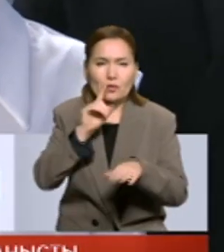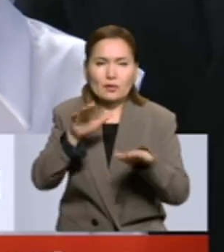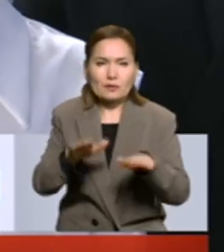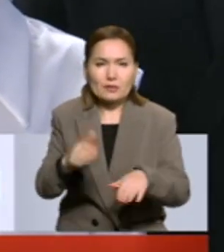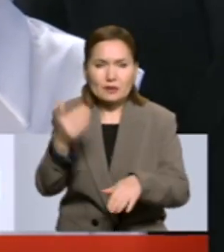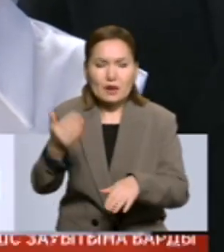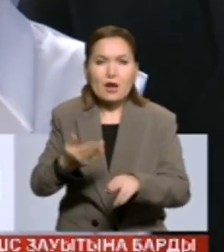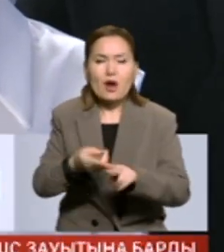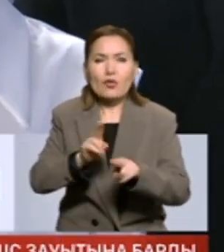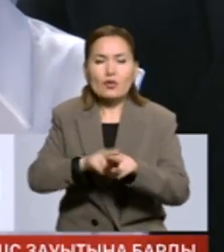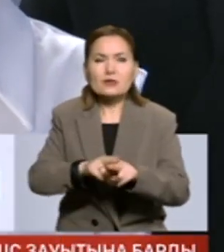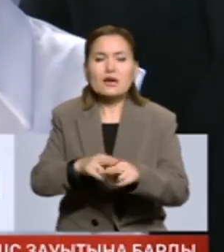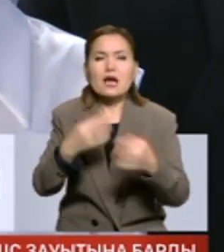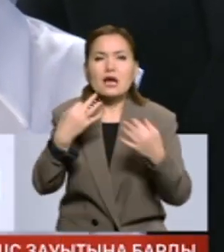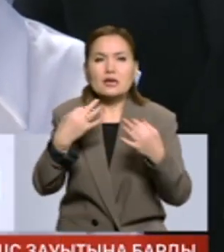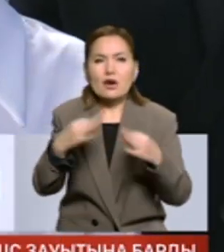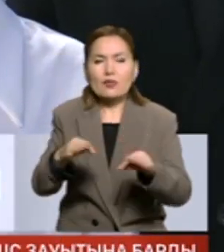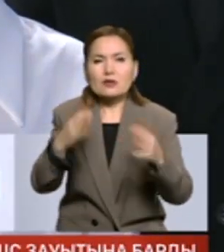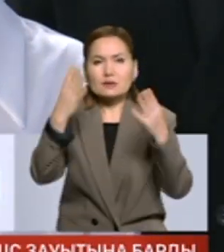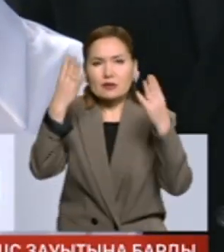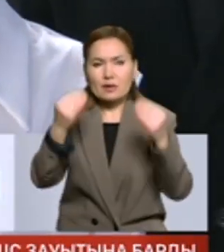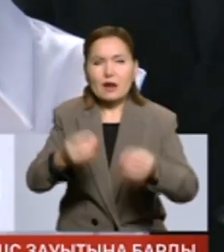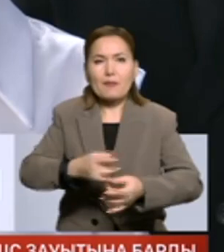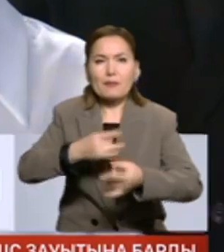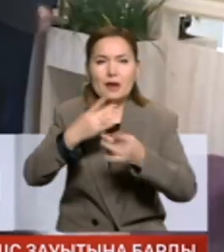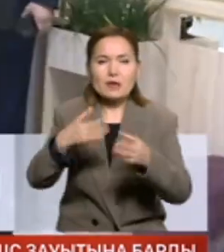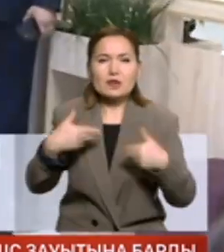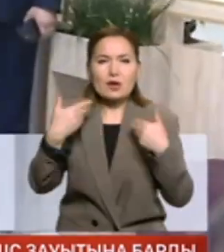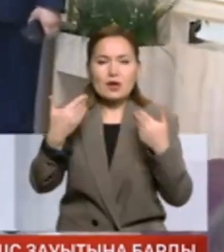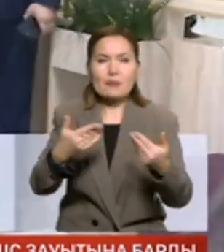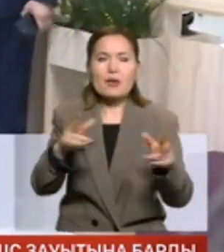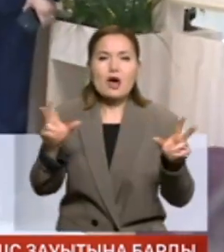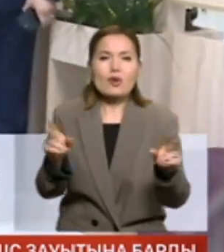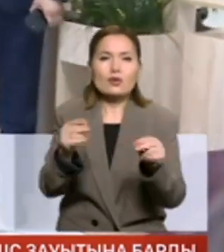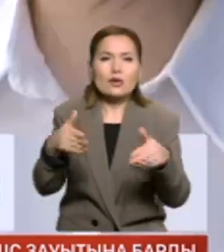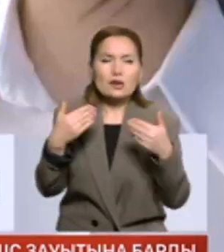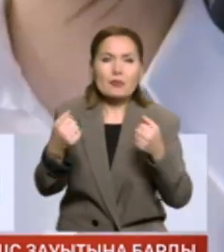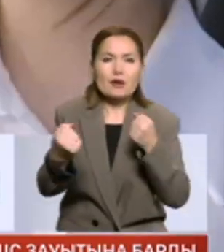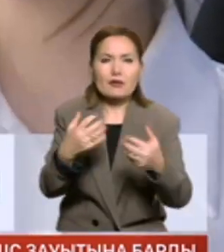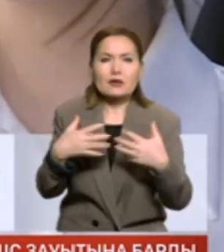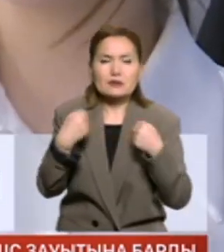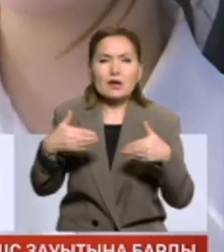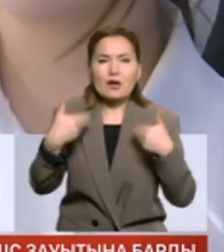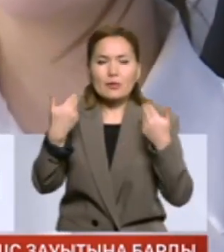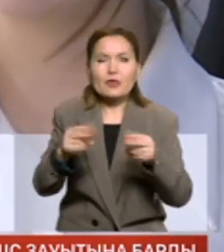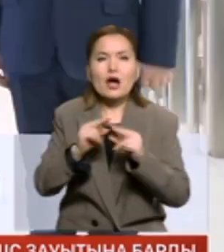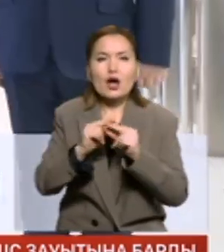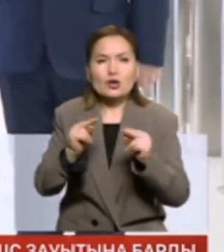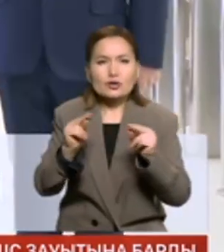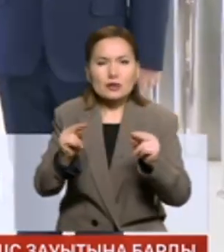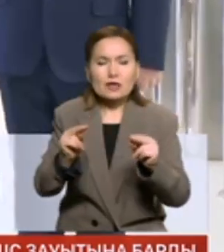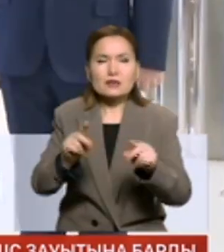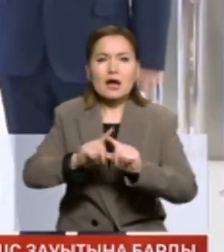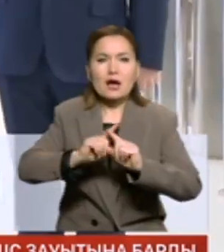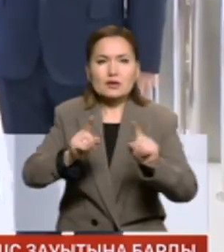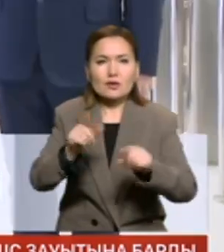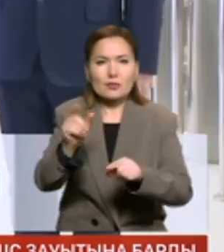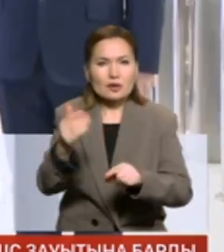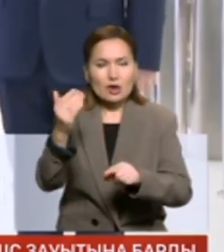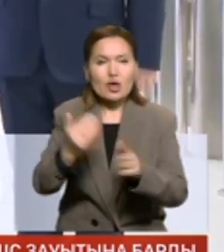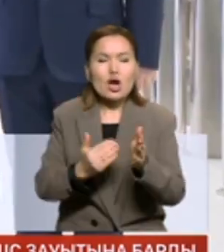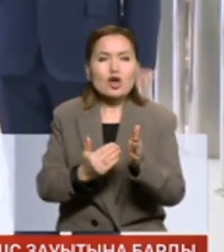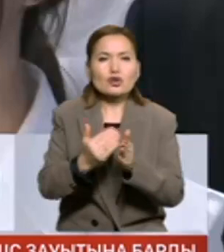жатқан тәуелсіздік күніңізбен құттықтаймын. Аманшылық тілеймін, сәттілік тілеймін. Ұстаз деген өте бір